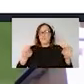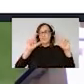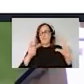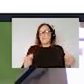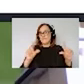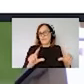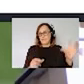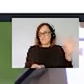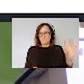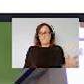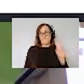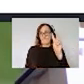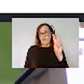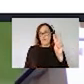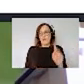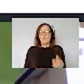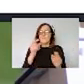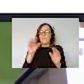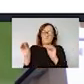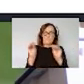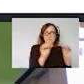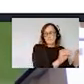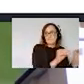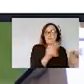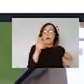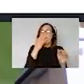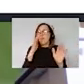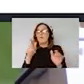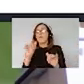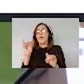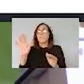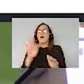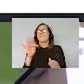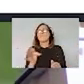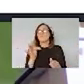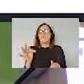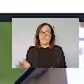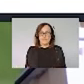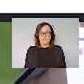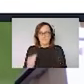mówiłam, i przesuwam Państwa tylko na momencik na bok, żebyśmy mogli zobaczyć. Tu jest opcja tak